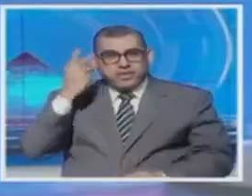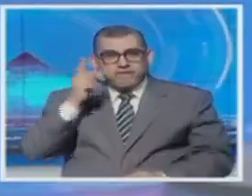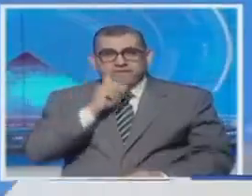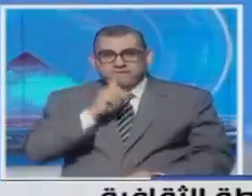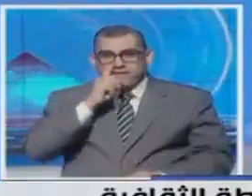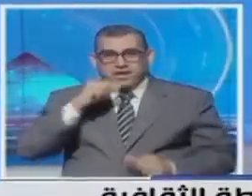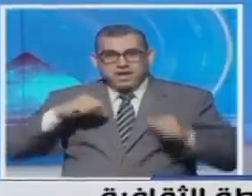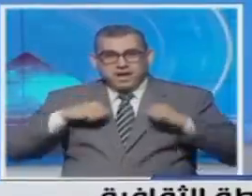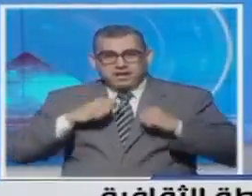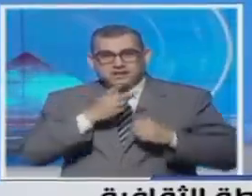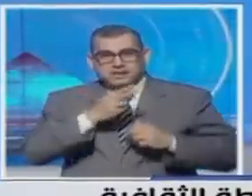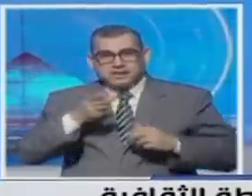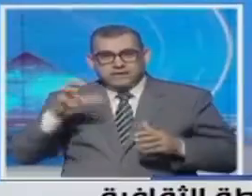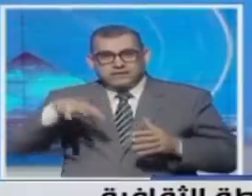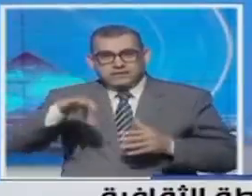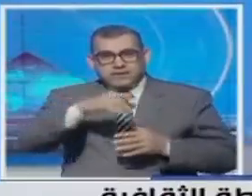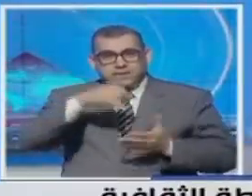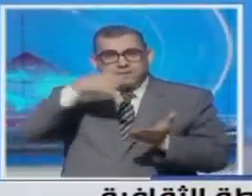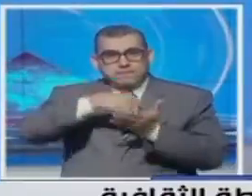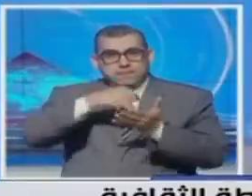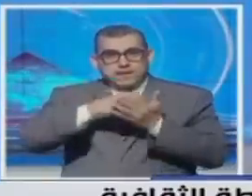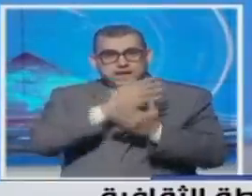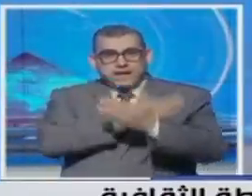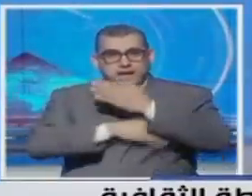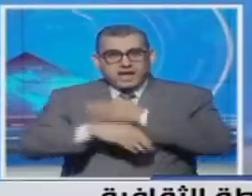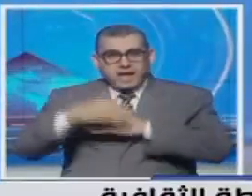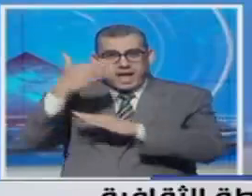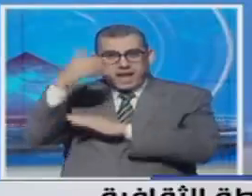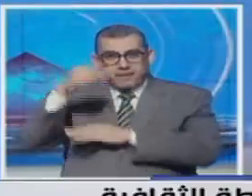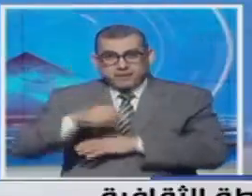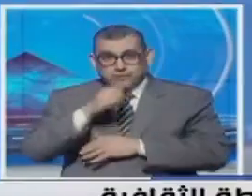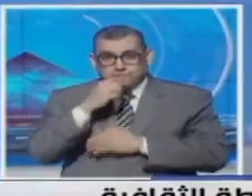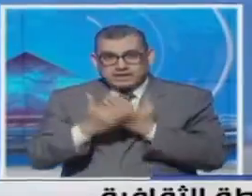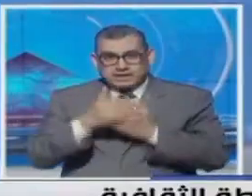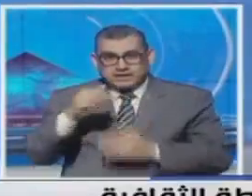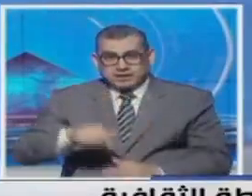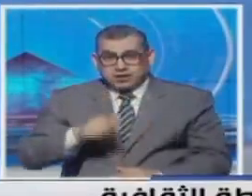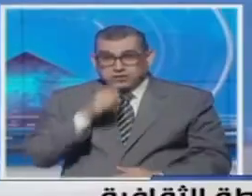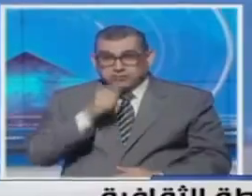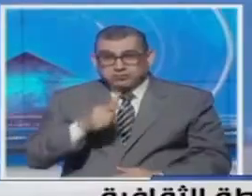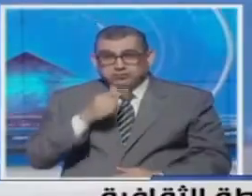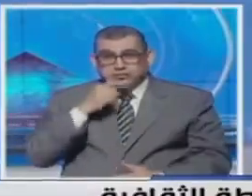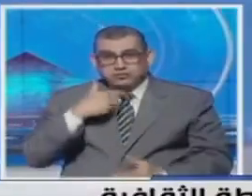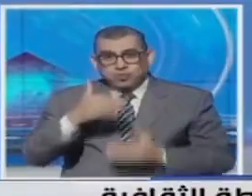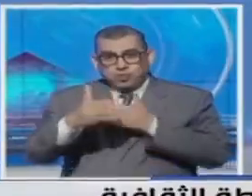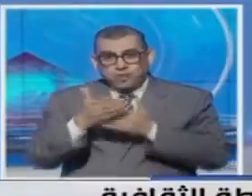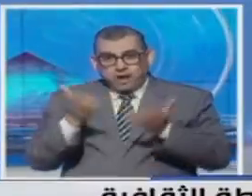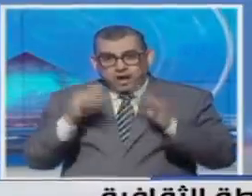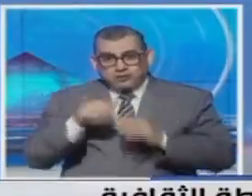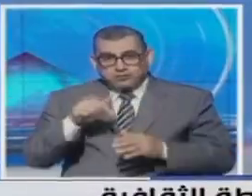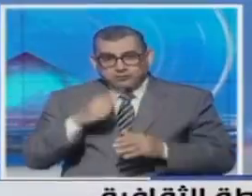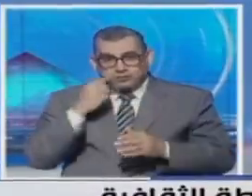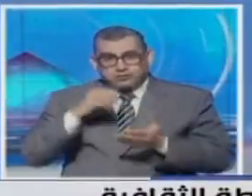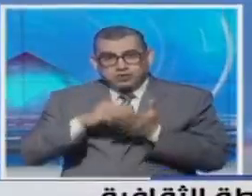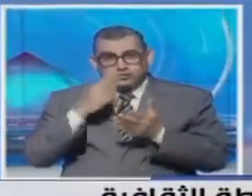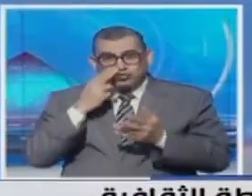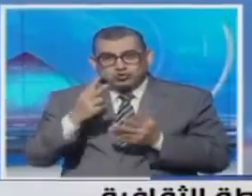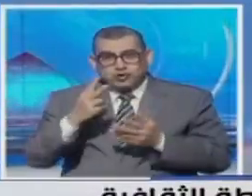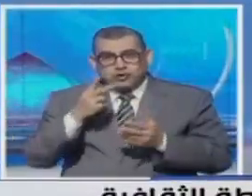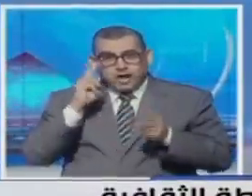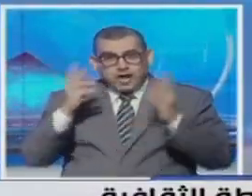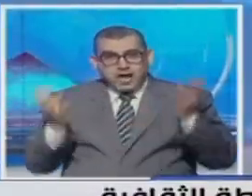والفنية والرياضية بمختلف مناطق مدينة العالمين الجديدة. للاقتراب أكثر حول هذه الفعاليات